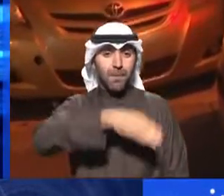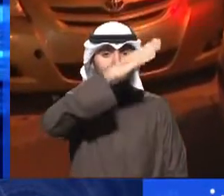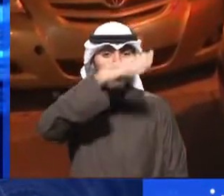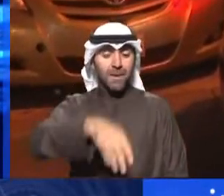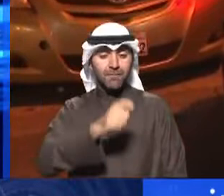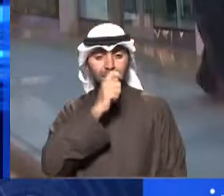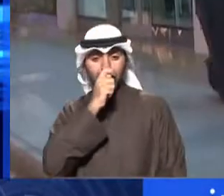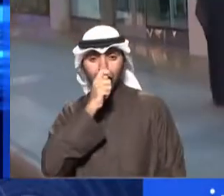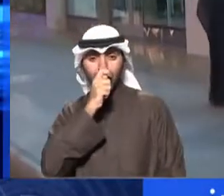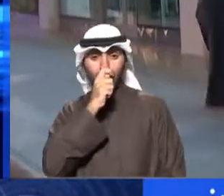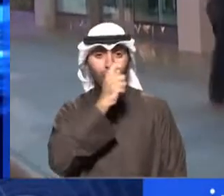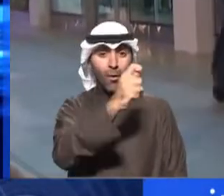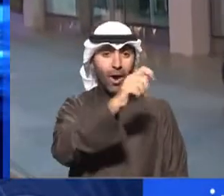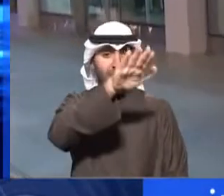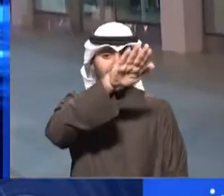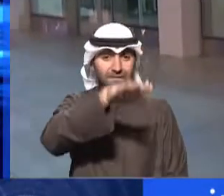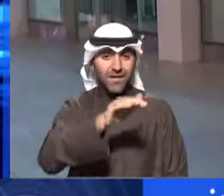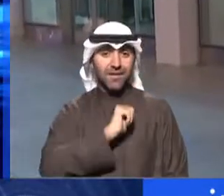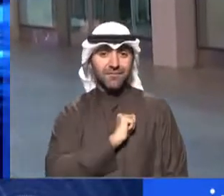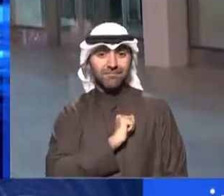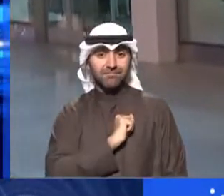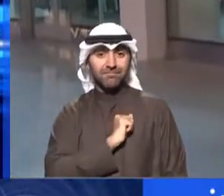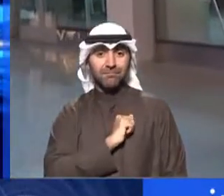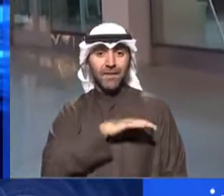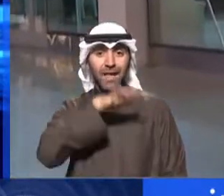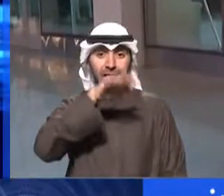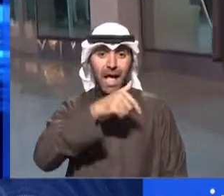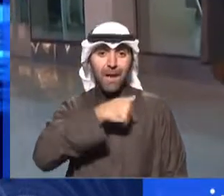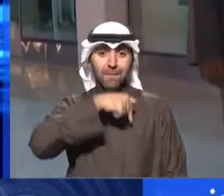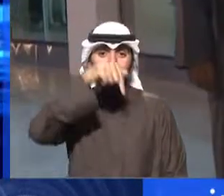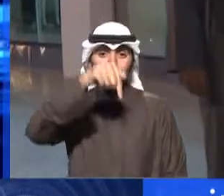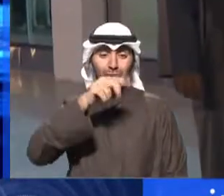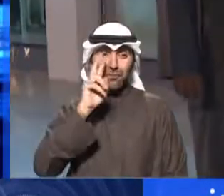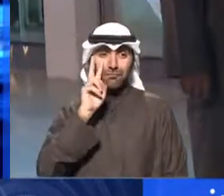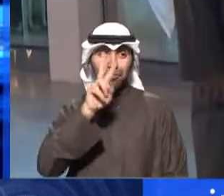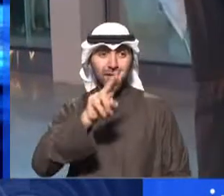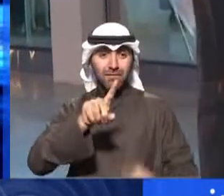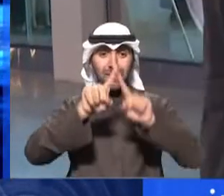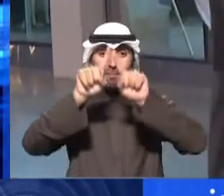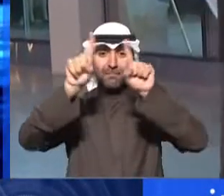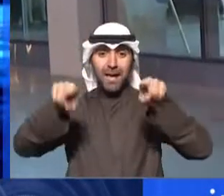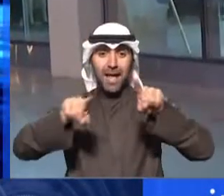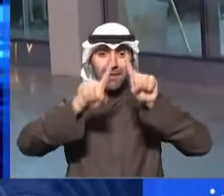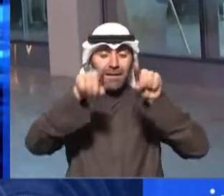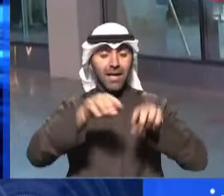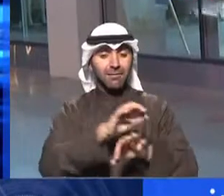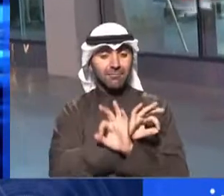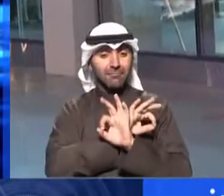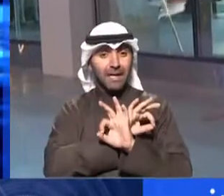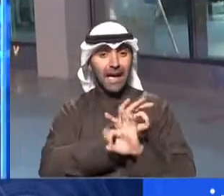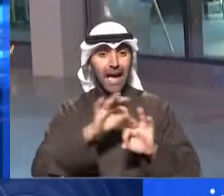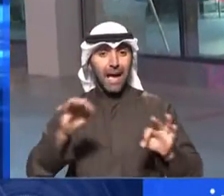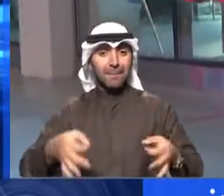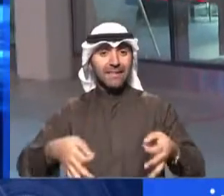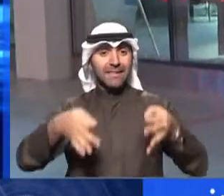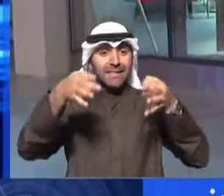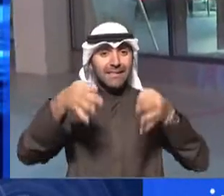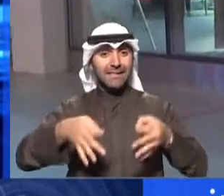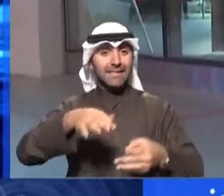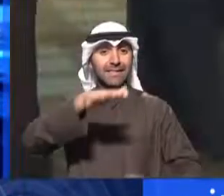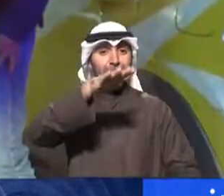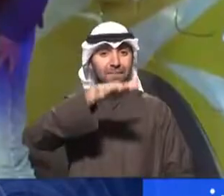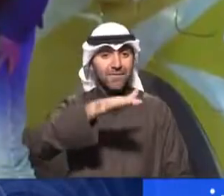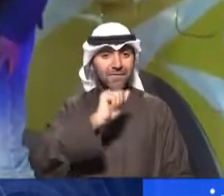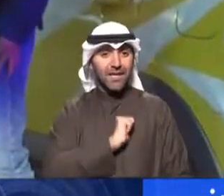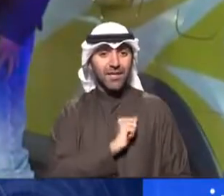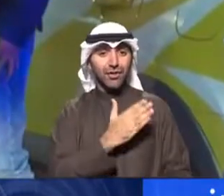ونسبة كبيرة لاحظناها من الالتزام ويشكرون على الالتزام اللي غمر. تعاونكم في الجانب الآخر مع